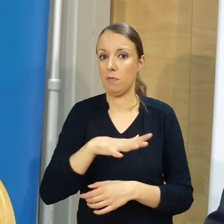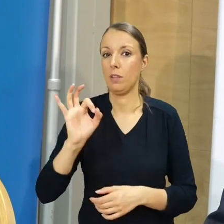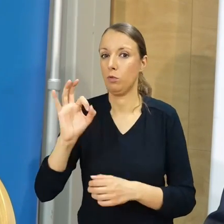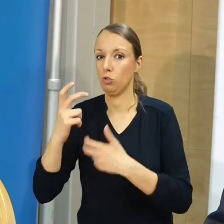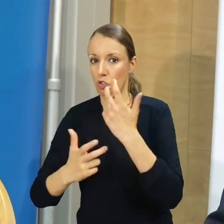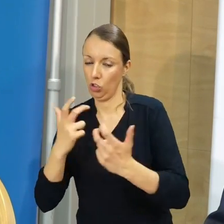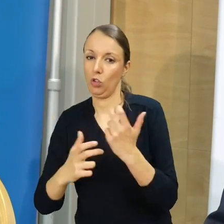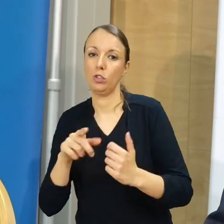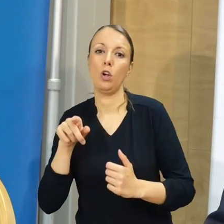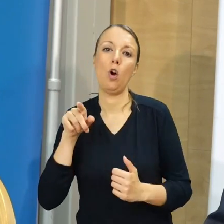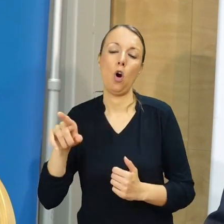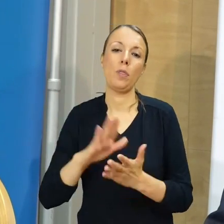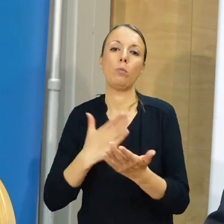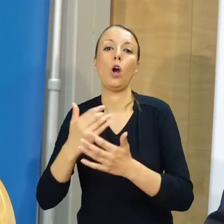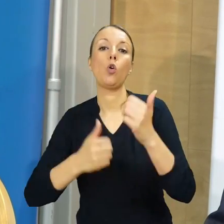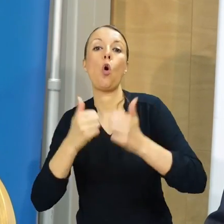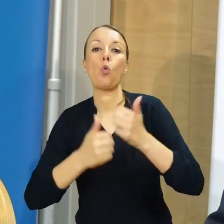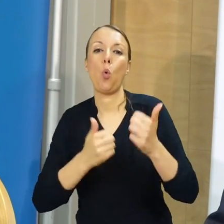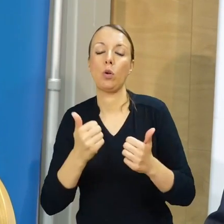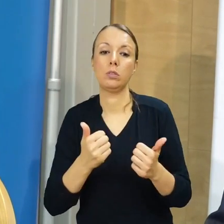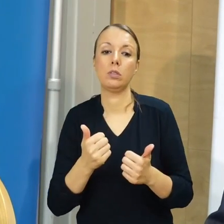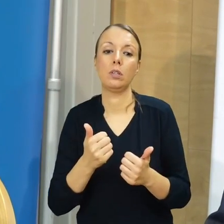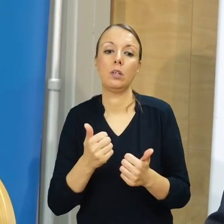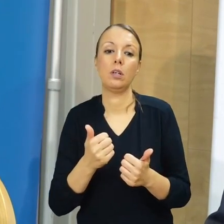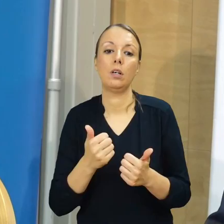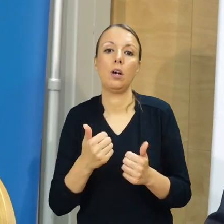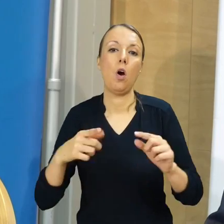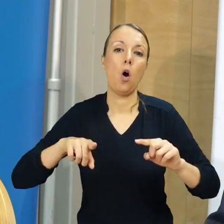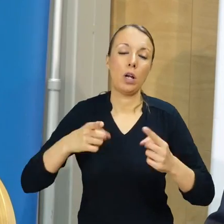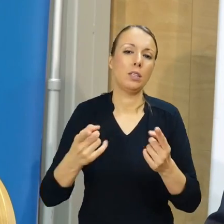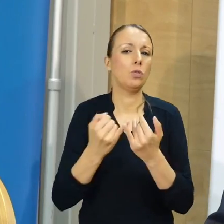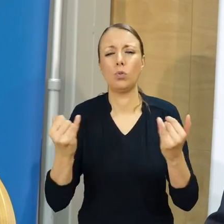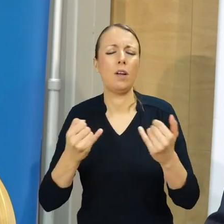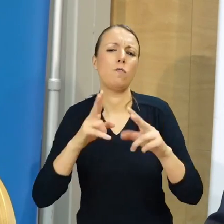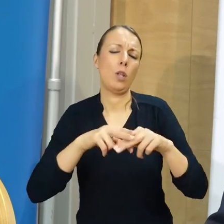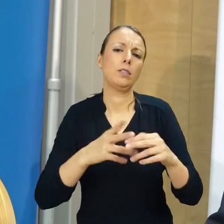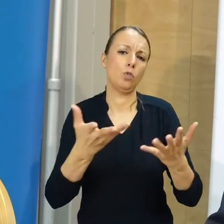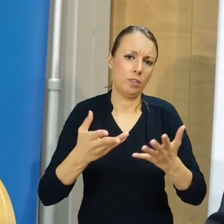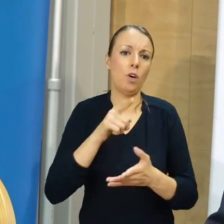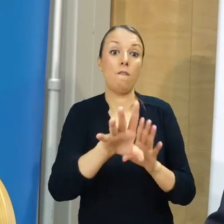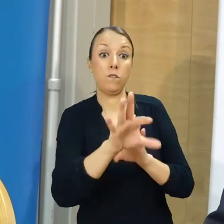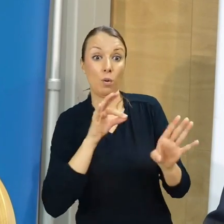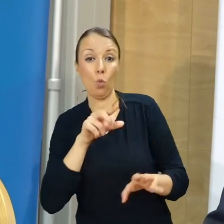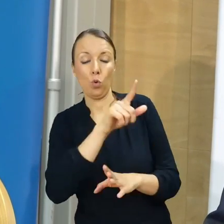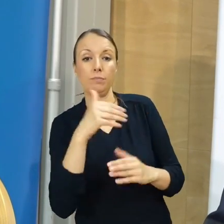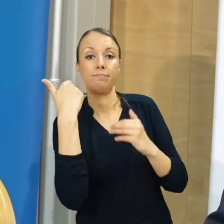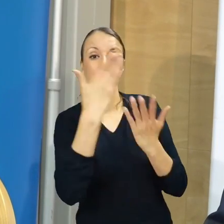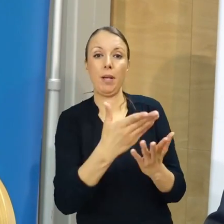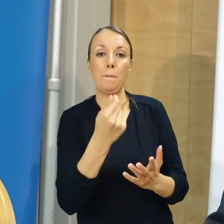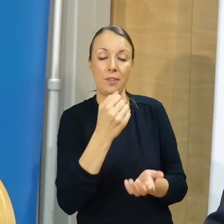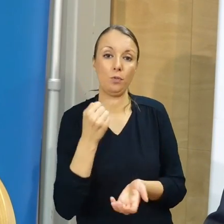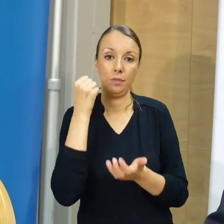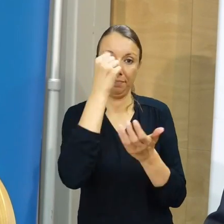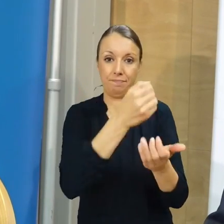w drodze konkursu, prawda, organizację pozarządową, która dostanie dofinansowanie na